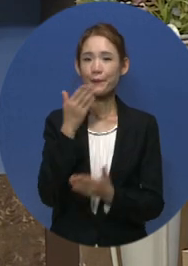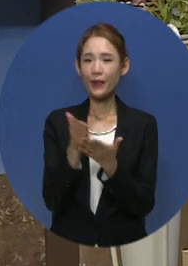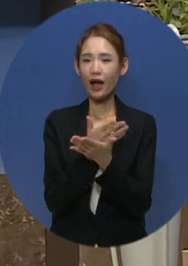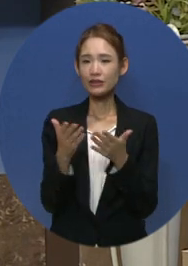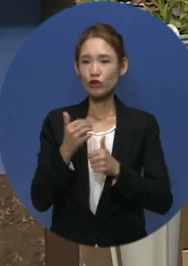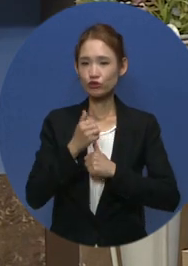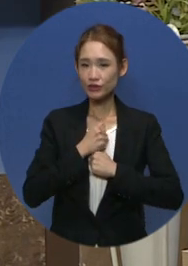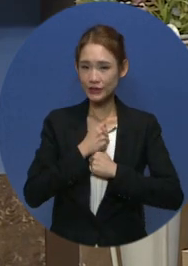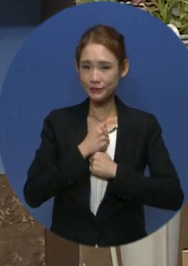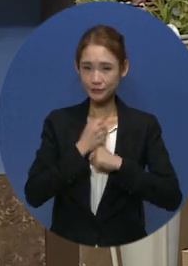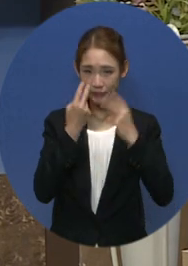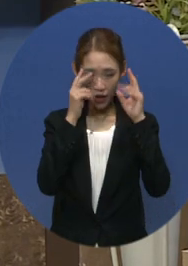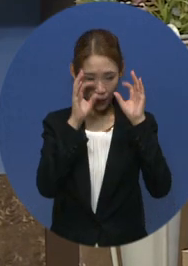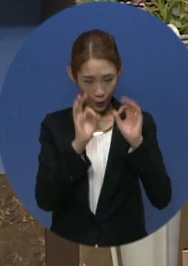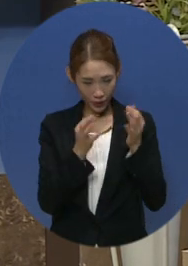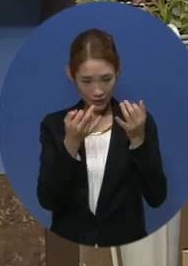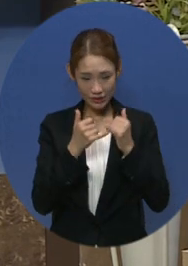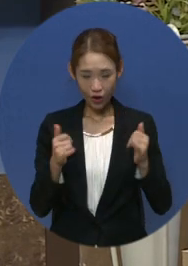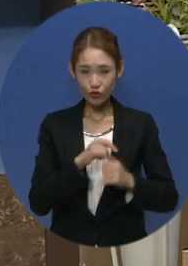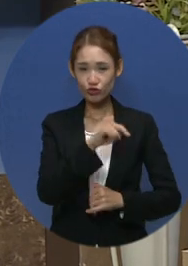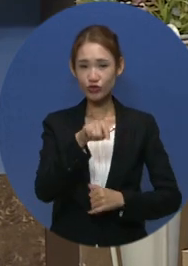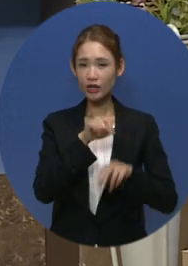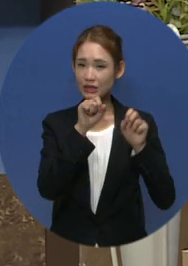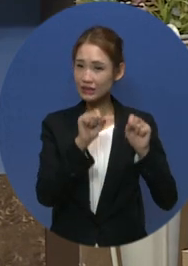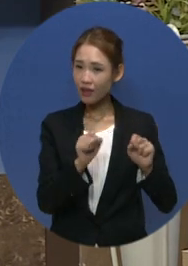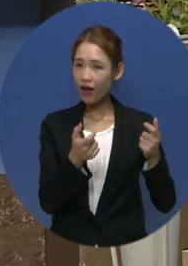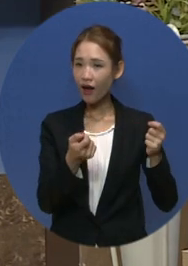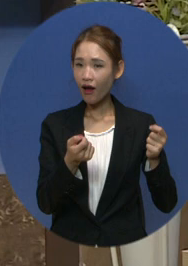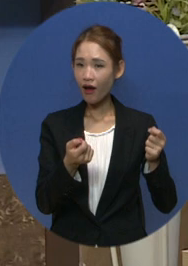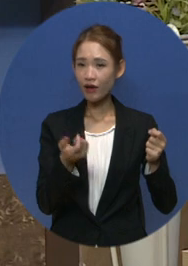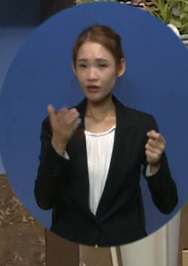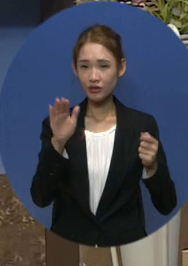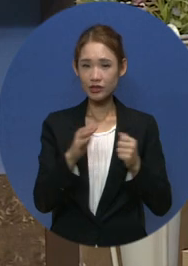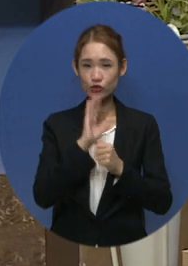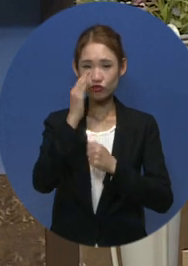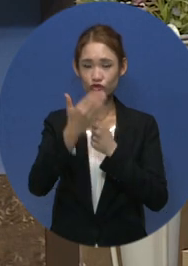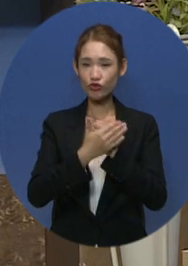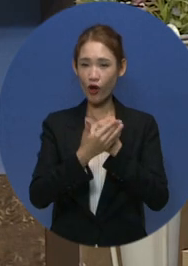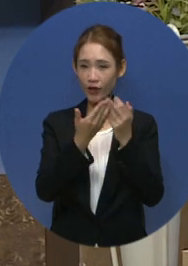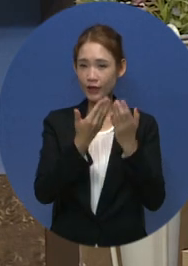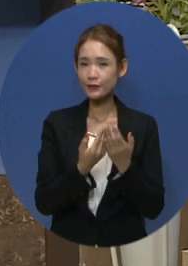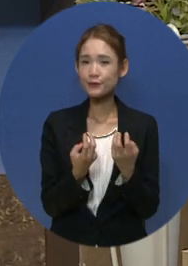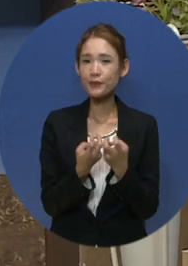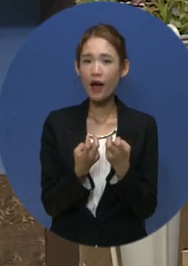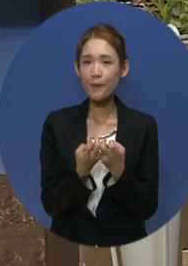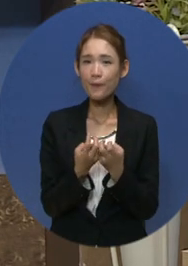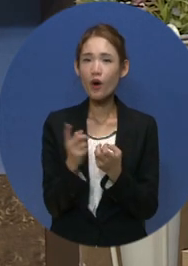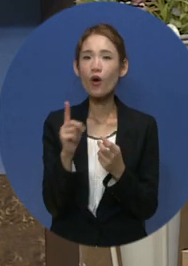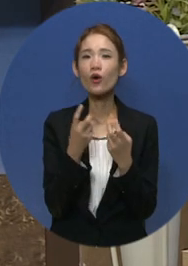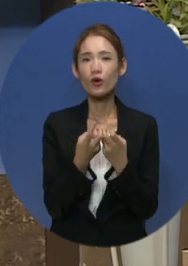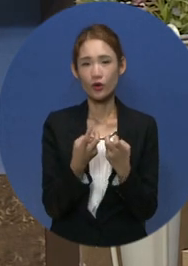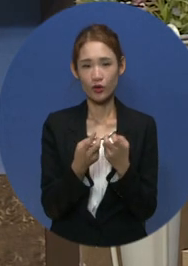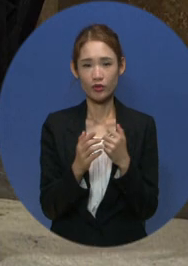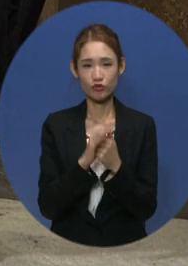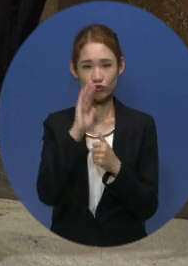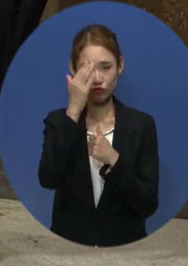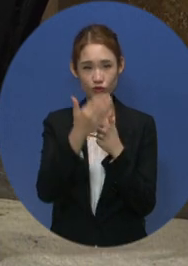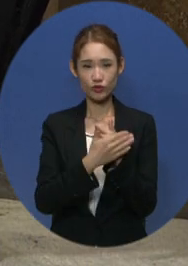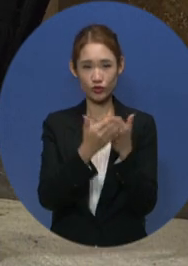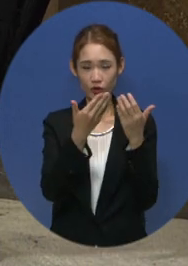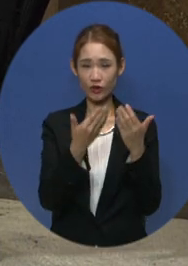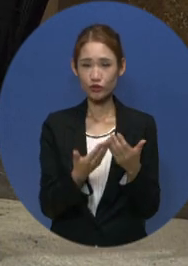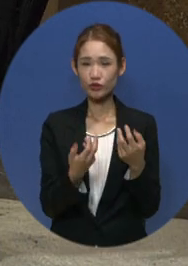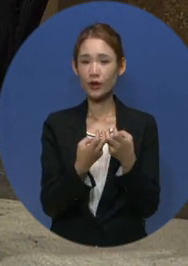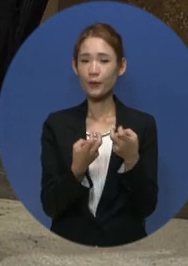행복나눔 지킴이를 보시는 네. 시청자분들 중에서 네. 또 계실 것 같은데 네, 네. 이 후원을 할 수 있는 방법은 어떻게 할 수 있나요? 그 후원하는 방법은